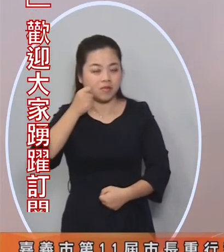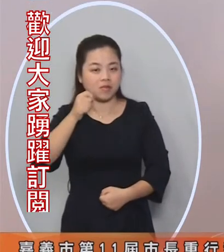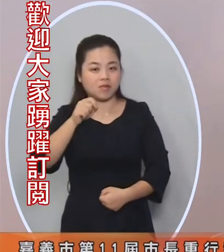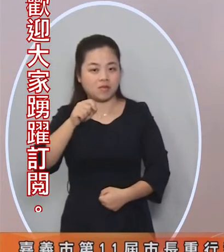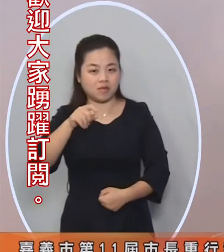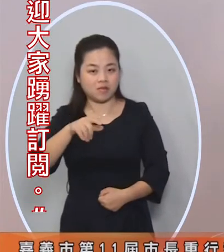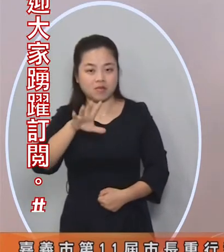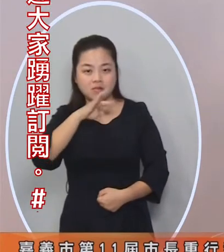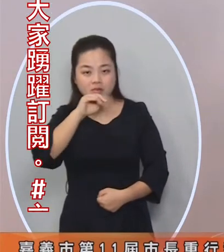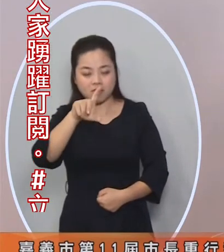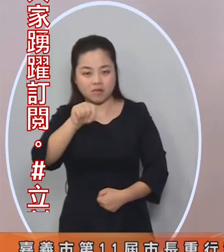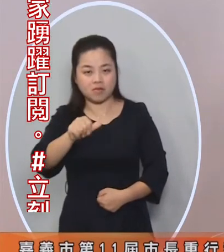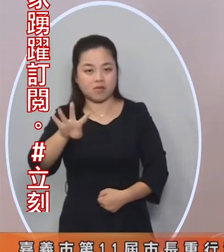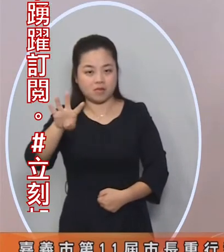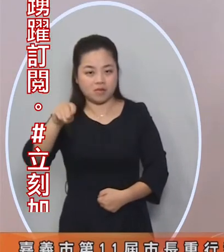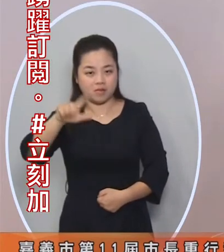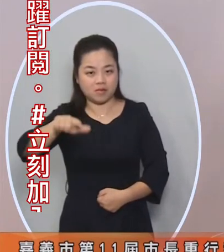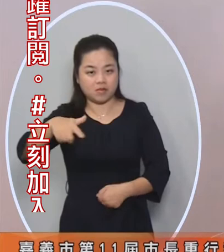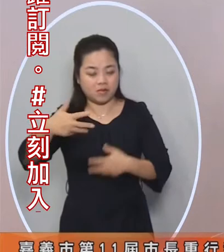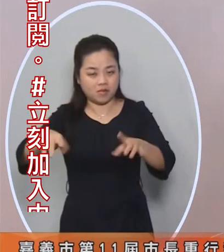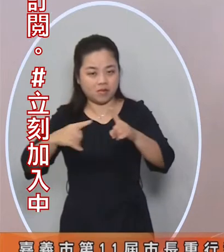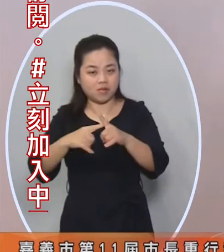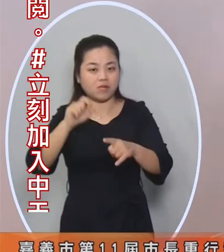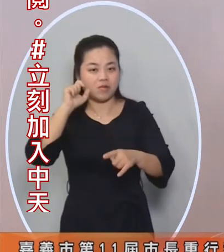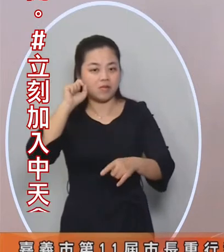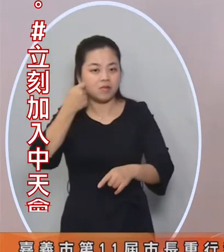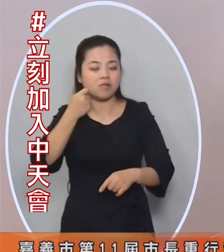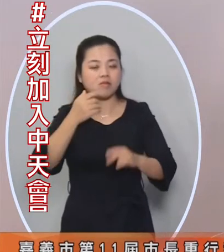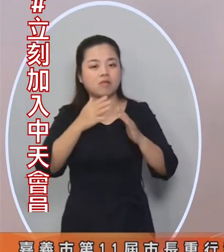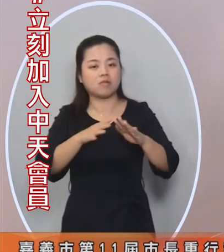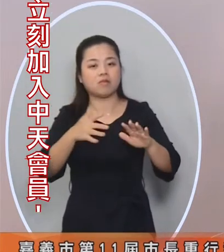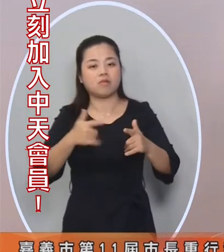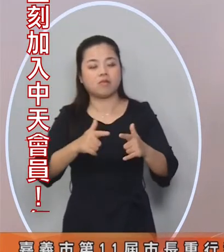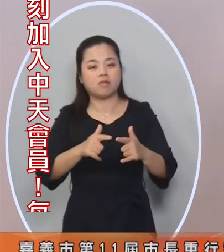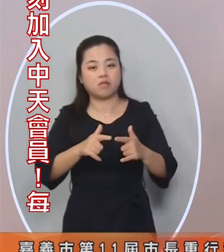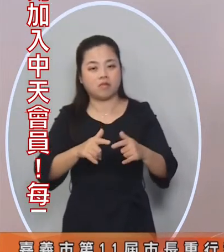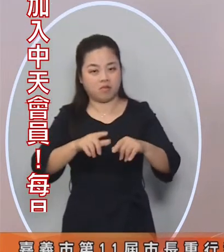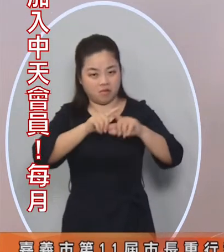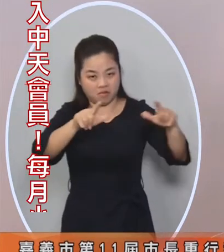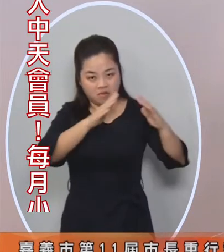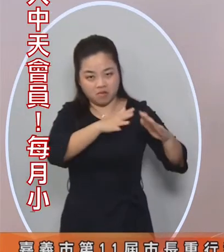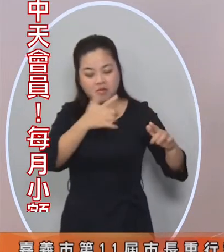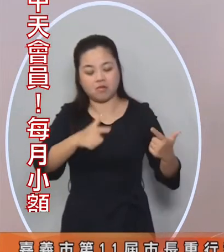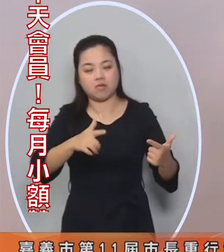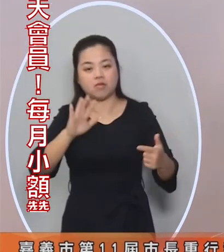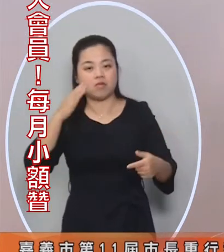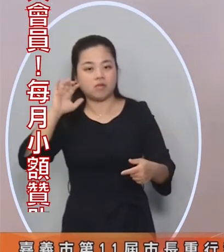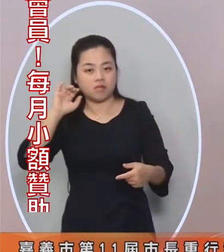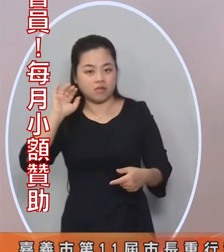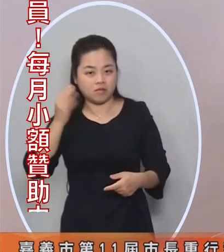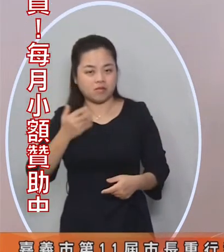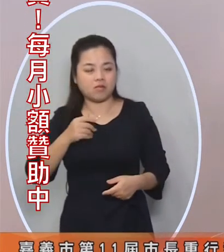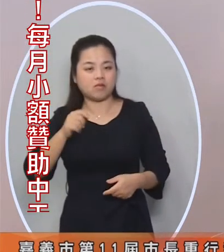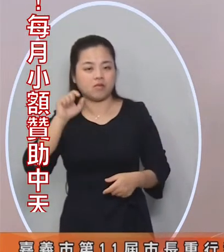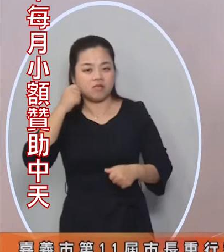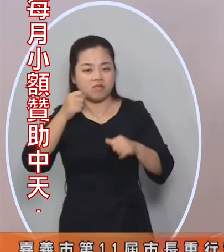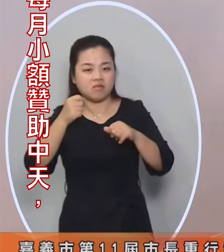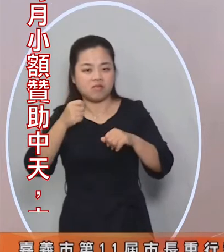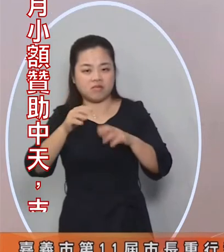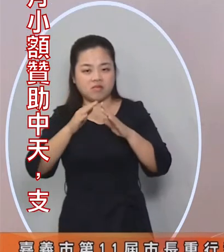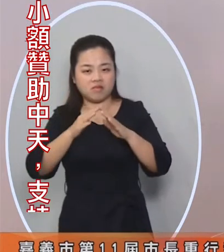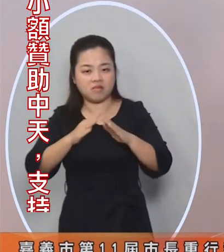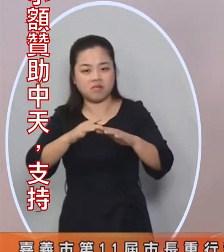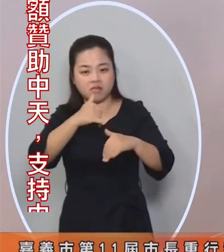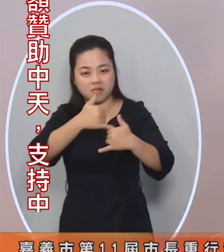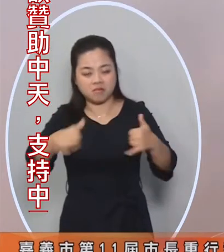有46000多人。虽然嘉义市不是直辖市，但嘉义市民绝不是次等公民，幸